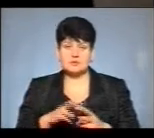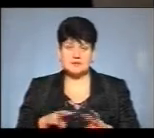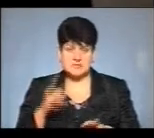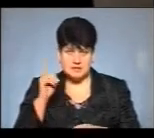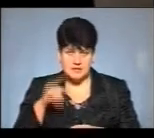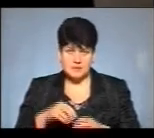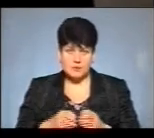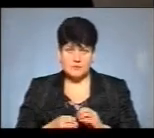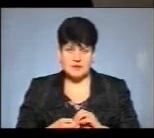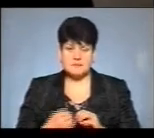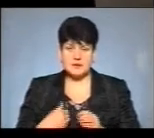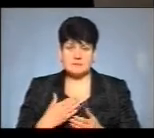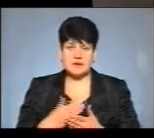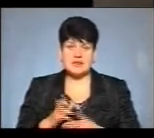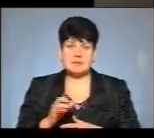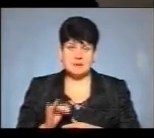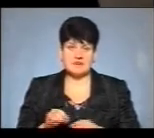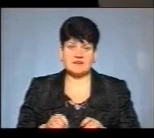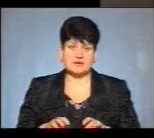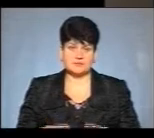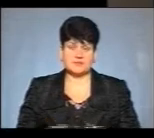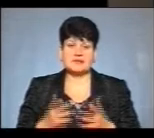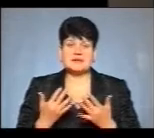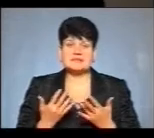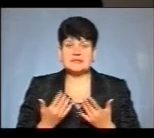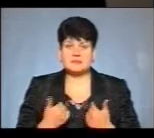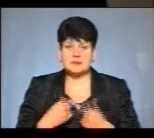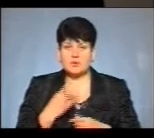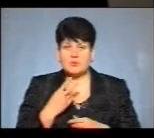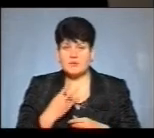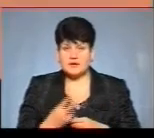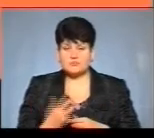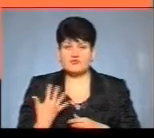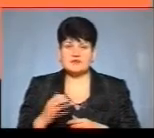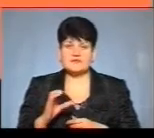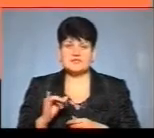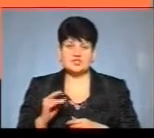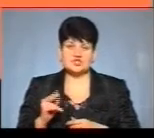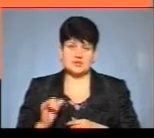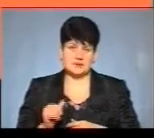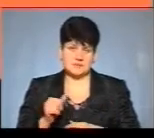проблему, вони мали би вирішуватися. Наскільки ми побачимо вже в січні місяці.